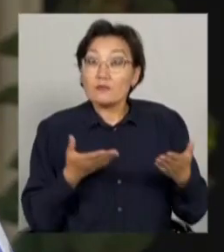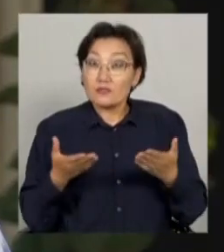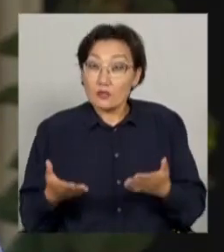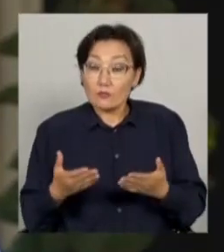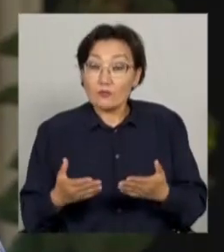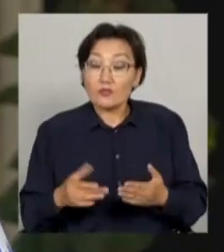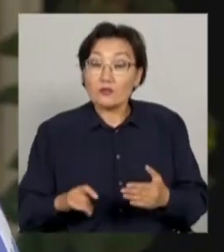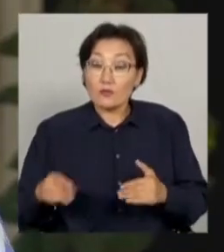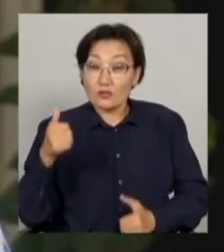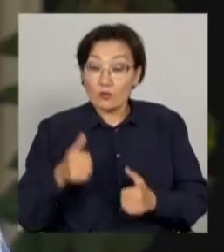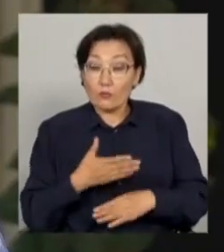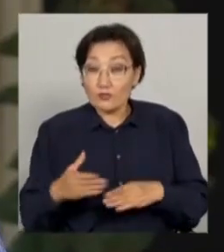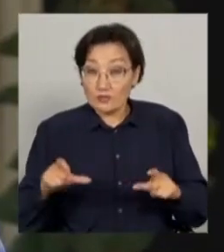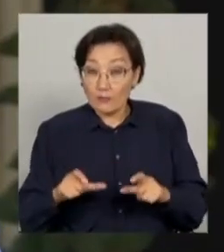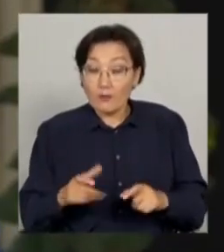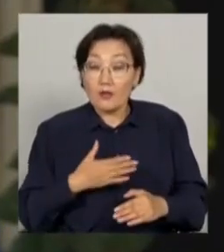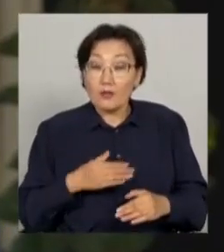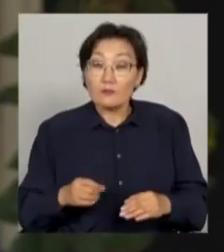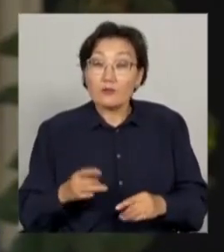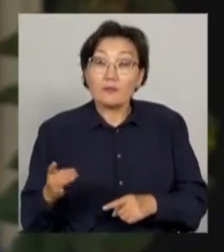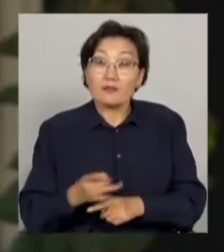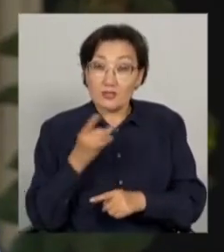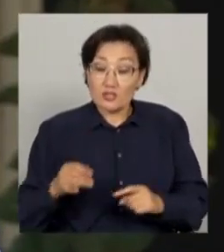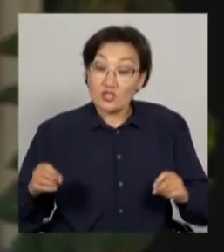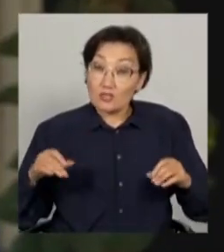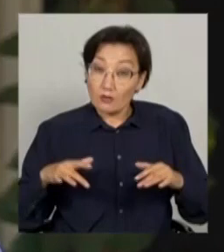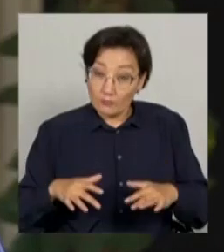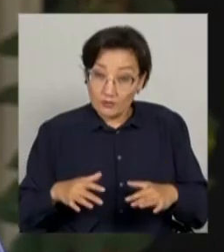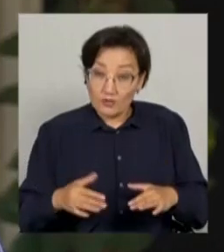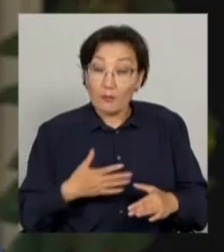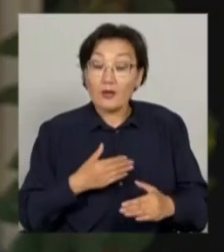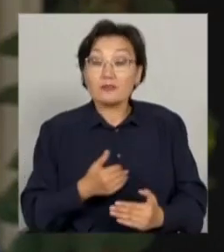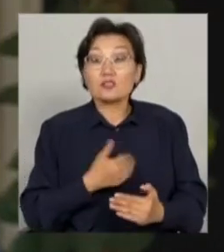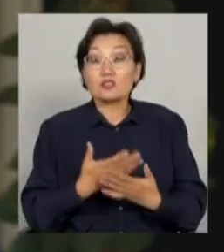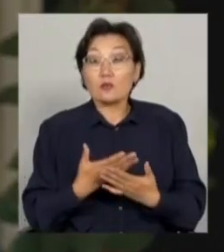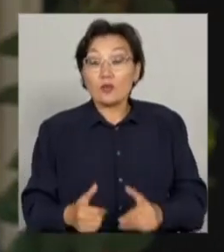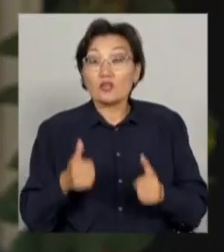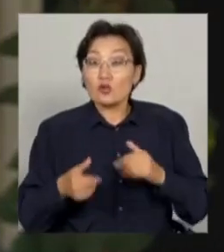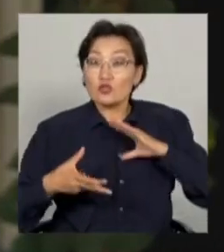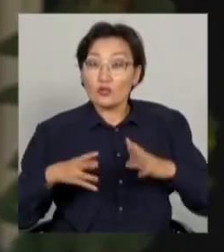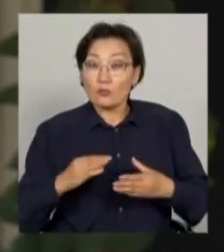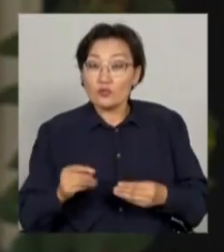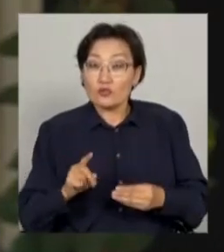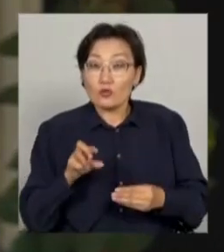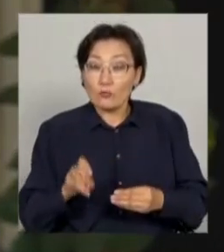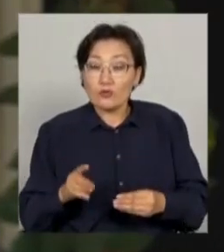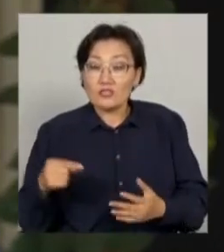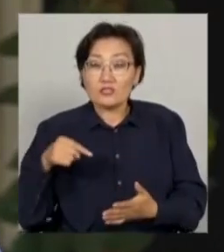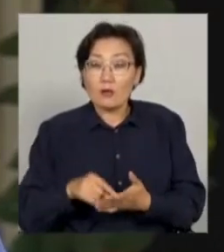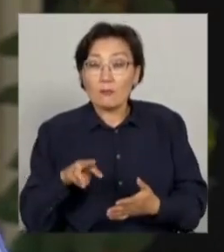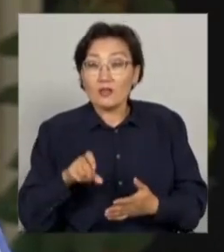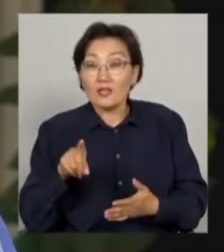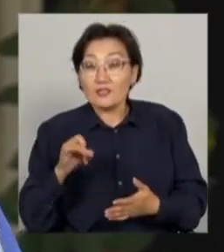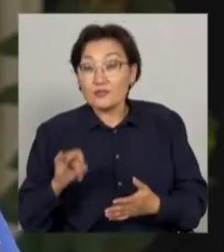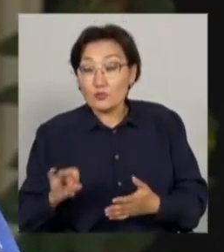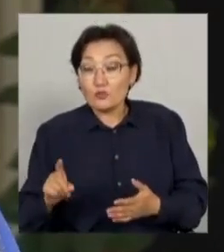что после пандемии вот мы впервые собираемся. Мы хотим показать хорошие результаты так, чтобы оказались в Малайзии,